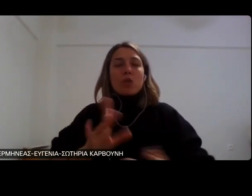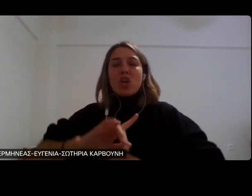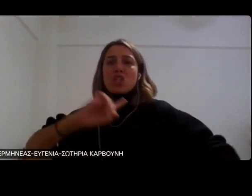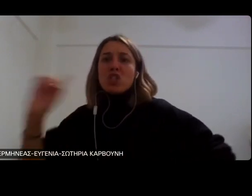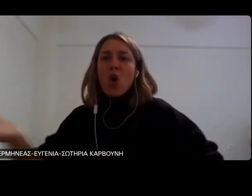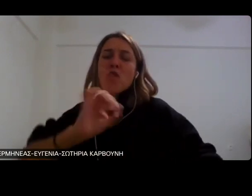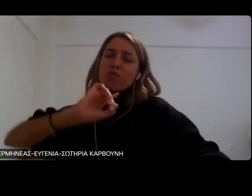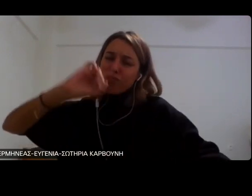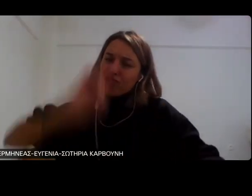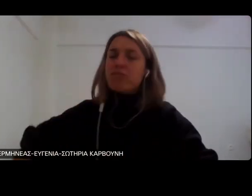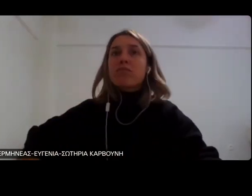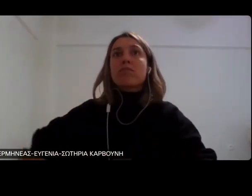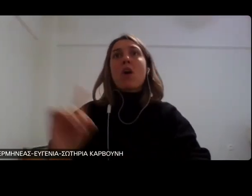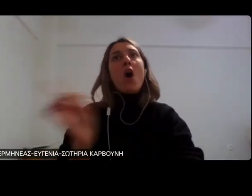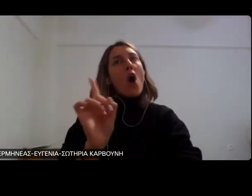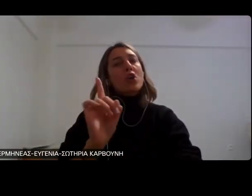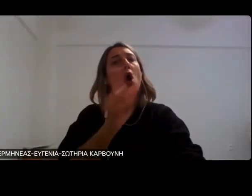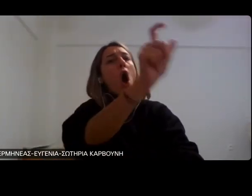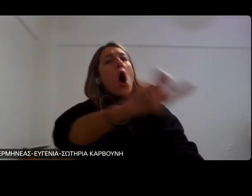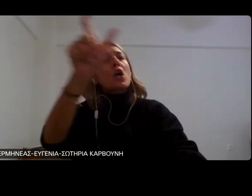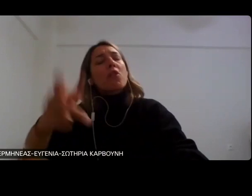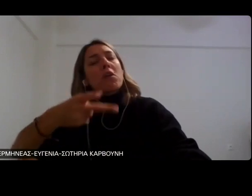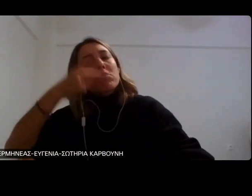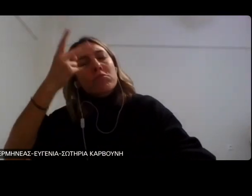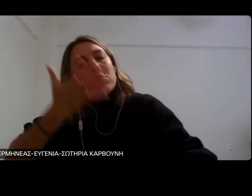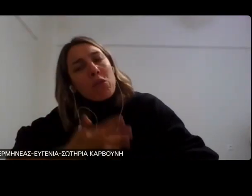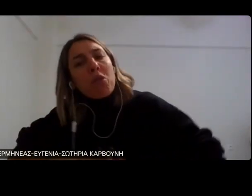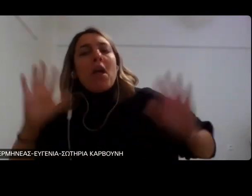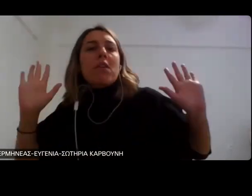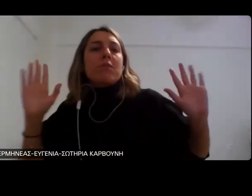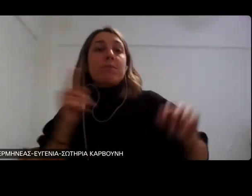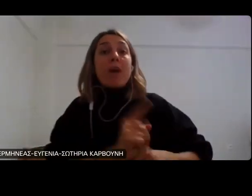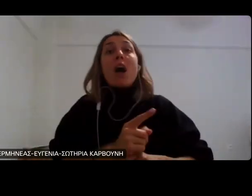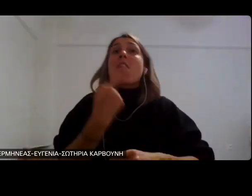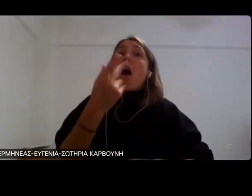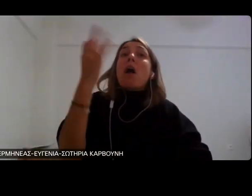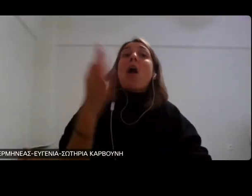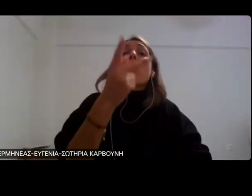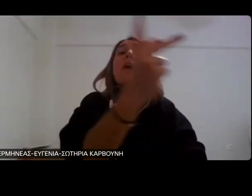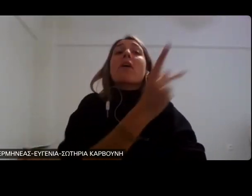Άρα μπορεί να χρησιμοποιούνται μεν στις κοινότητες διάφορα σύμβολα, τα οποία όμως